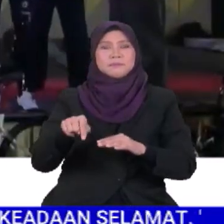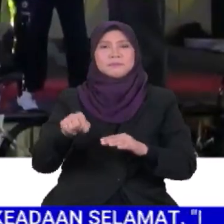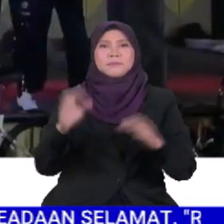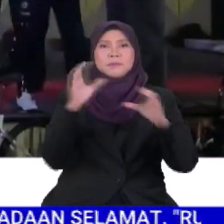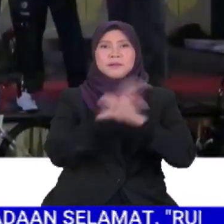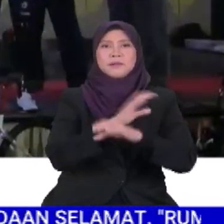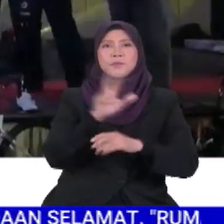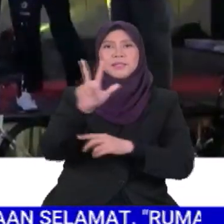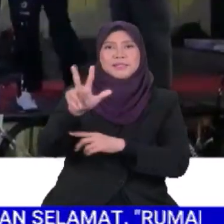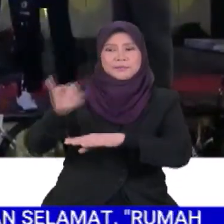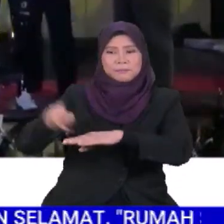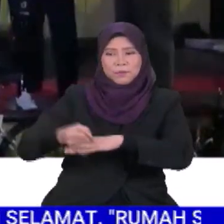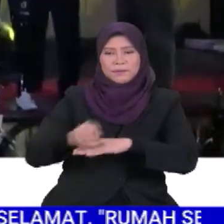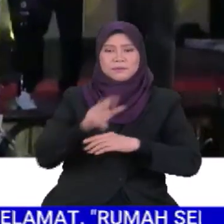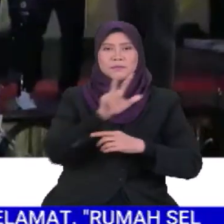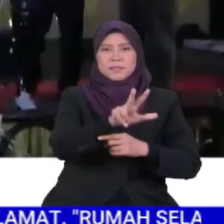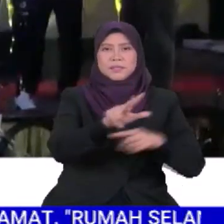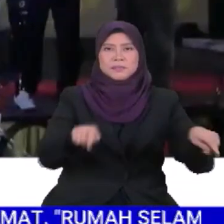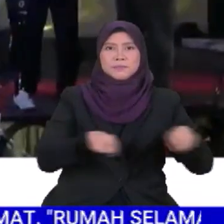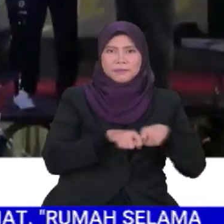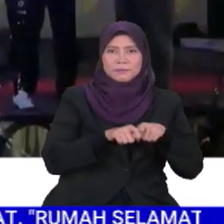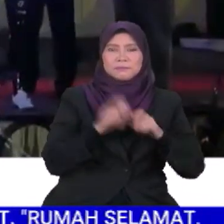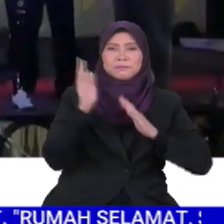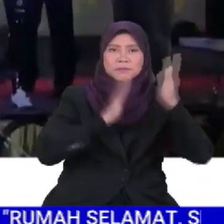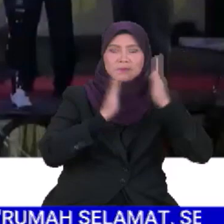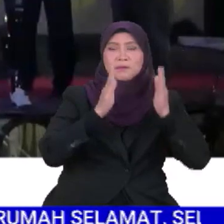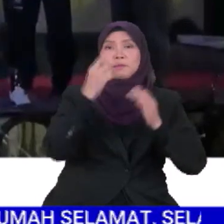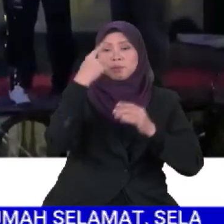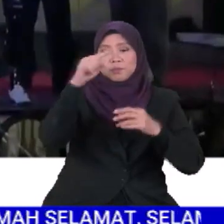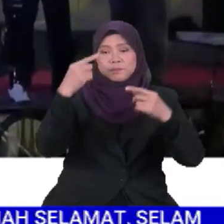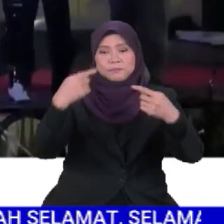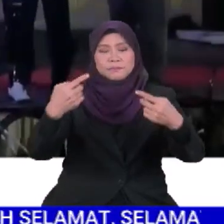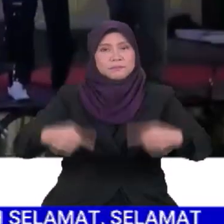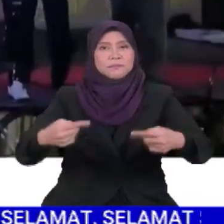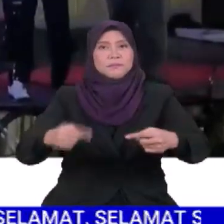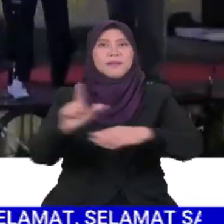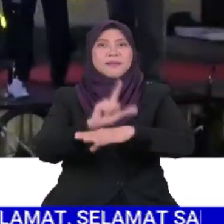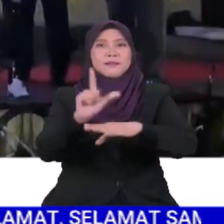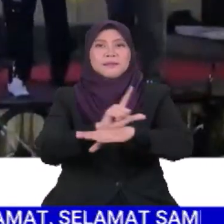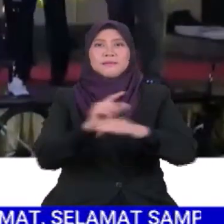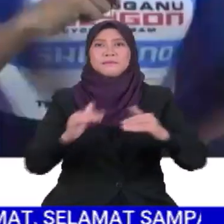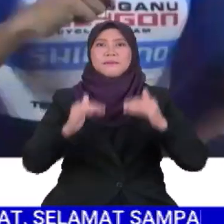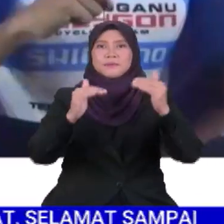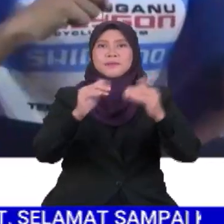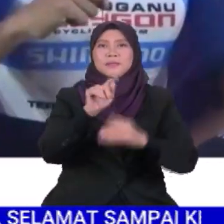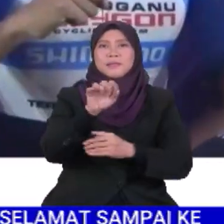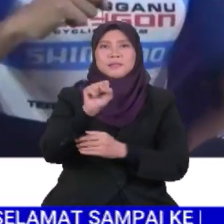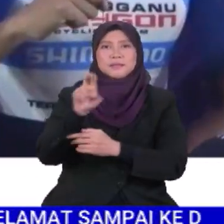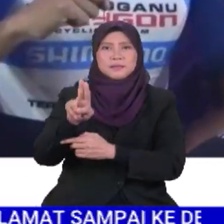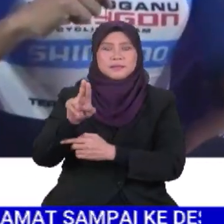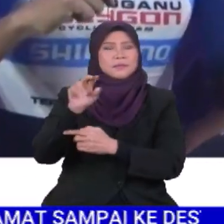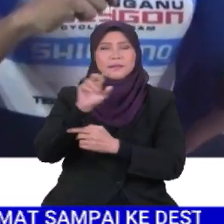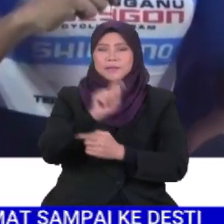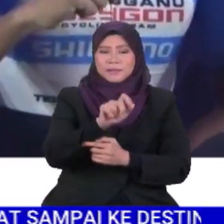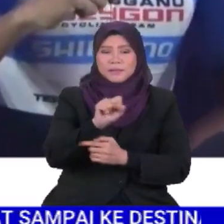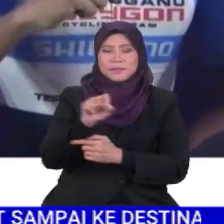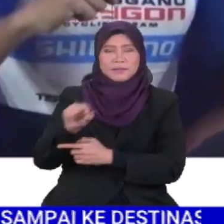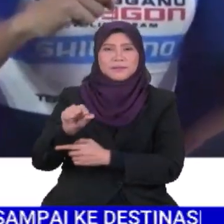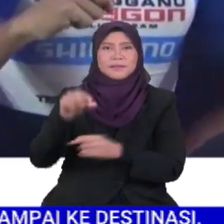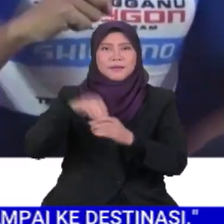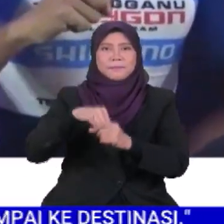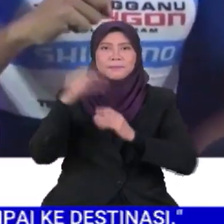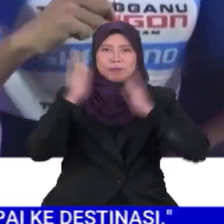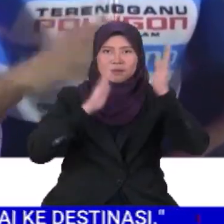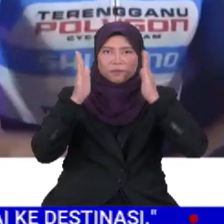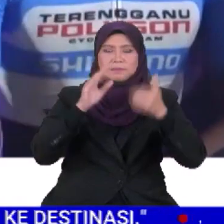termasuk 3 import dan 3 tonggak tempatan sedang menjalani kem latihan fasa 1 TSG di dalam negara. Mereka ialah